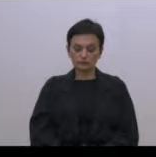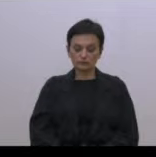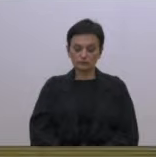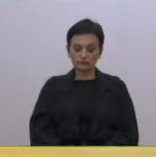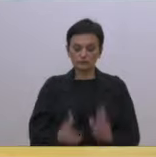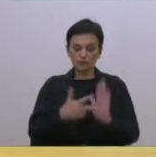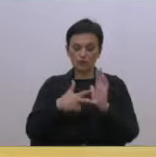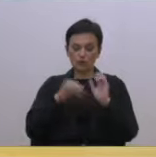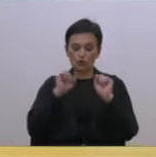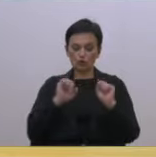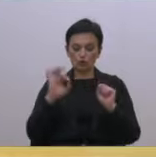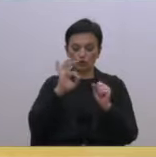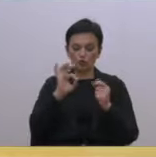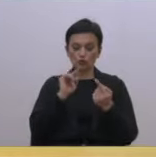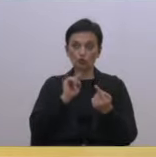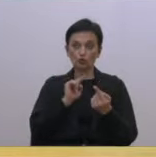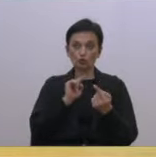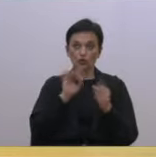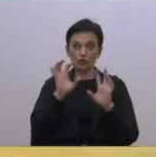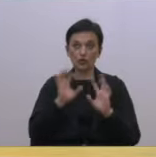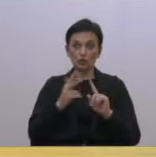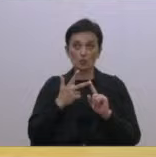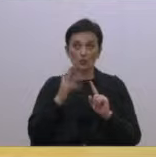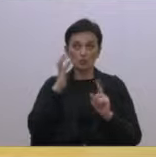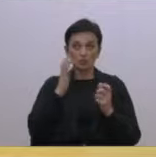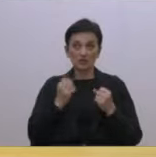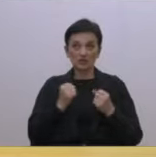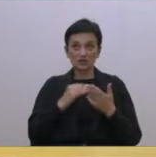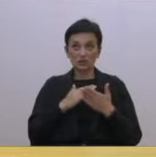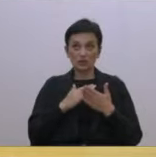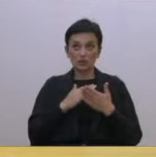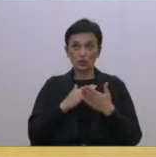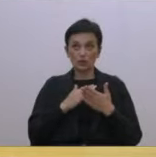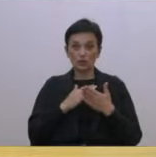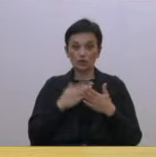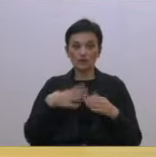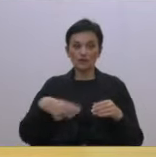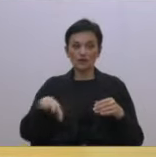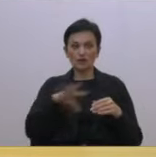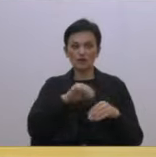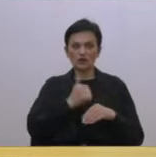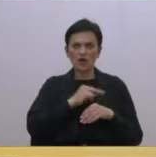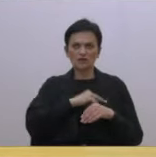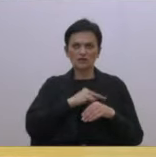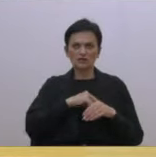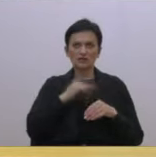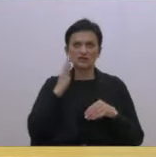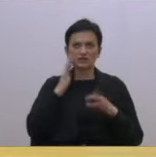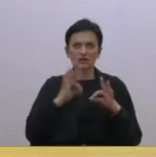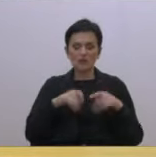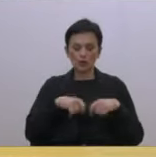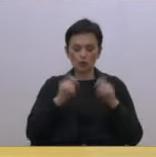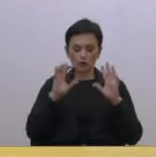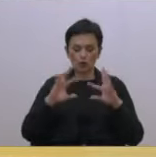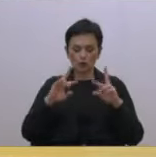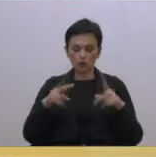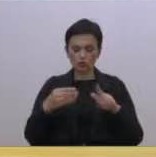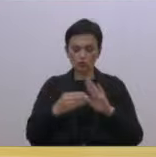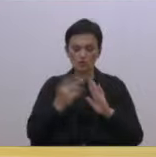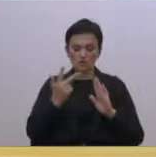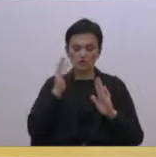Otvoci mohli, no, ti nám děti, kanon, my se musíme mít. Საქართველოს ადმინისტრაციულ სამართლებრივ კოდექსში ცვლილება